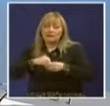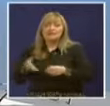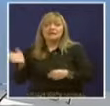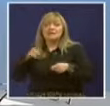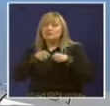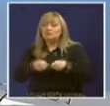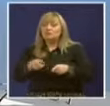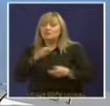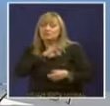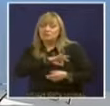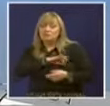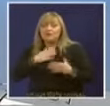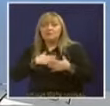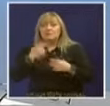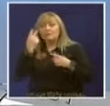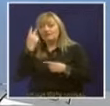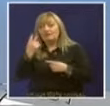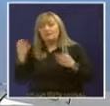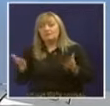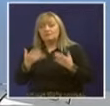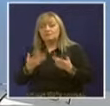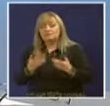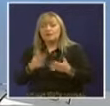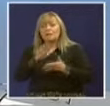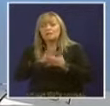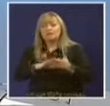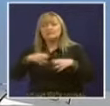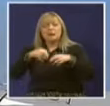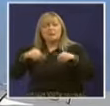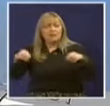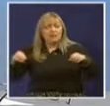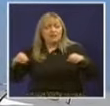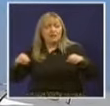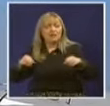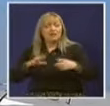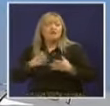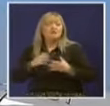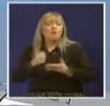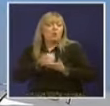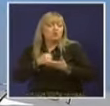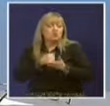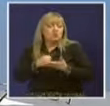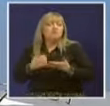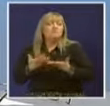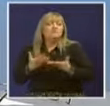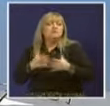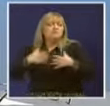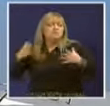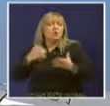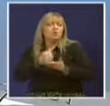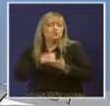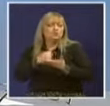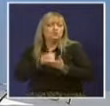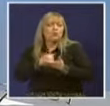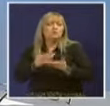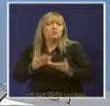се получава. Имаме две неща. Токсична пепел и още по-токсично, даже екстремно токсично, това, което излизат